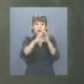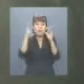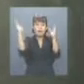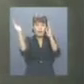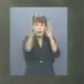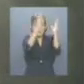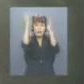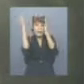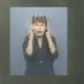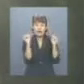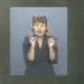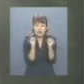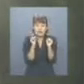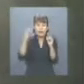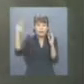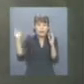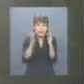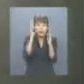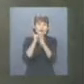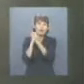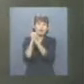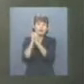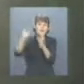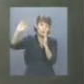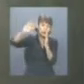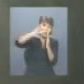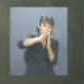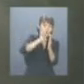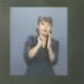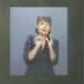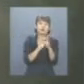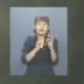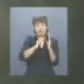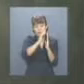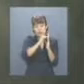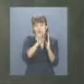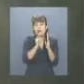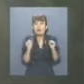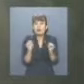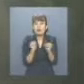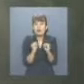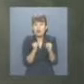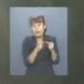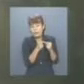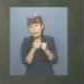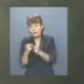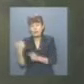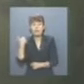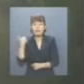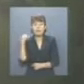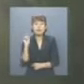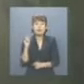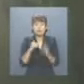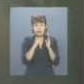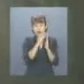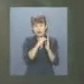างแรงจากประเทศจีนยังคงปกคลุมประเทศไทยทำให้ประเทศไทยตอนบนมีอากาศหนาวเย็นต่อเนื่องโดยเฉพาะบริเวณตอนบนและภูเ